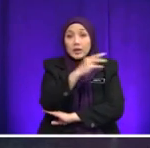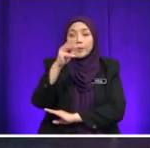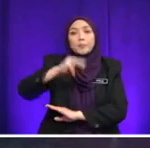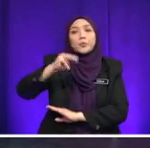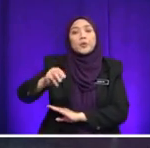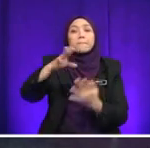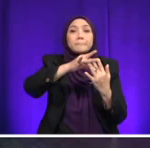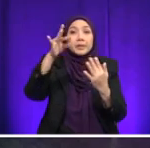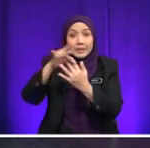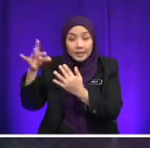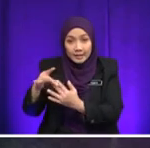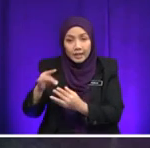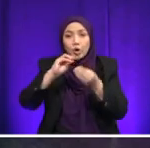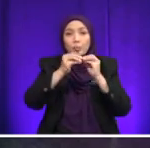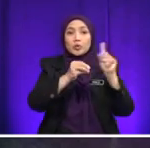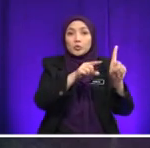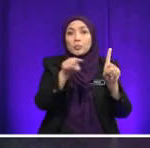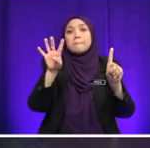satu hingga